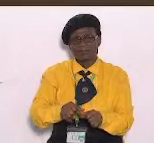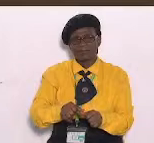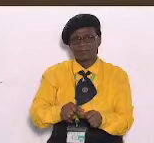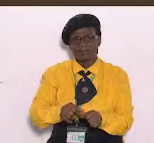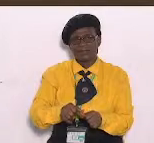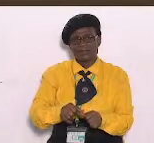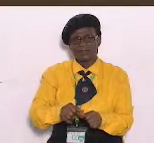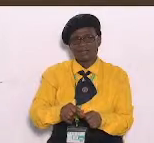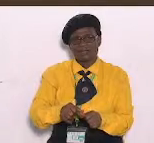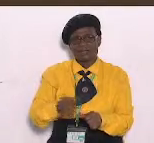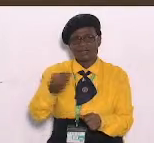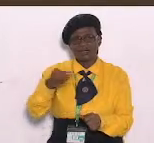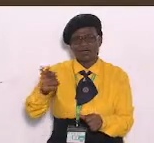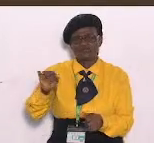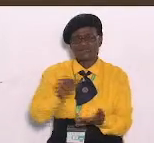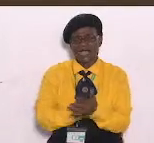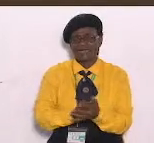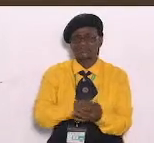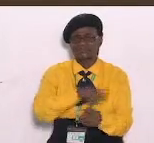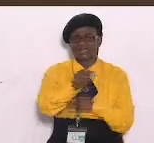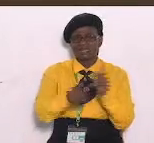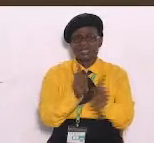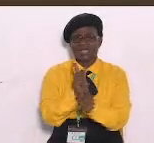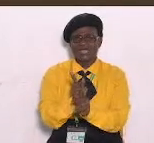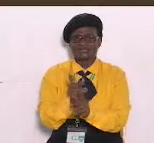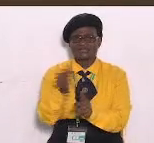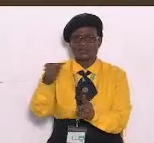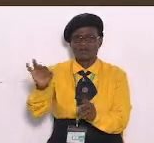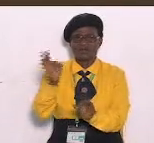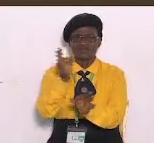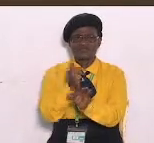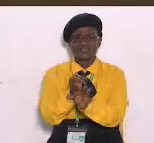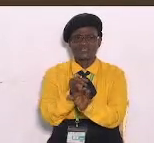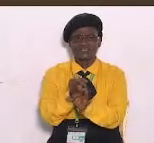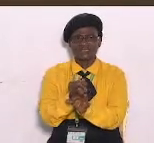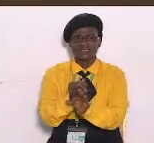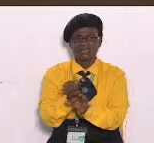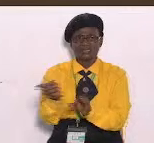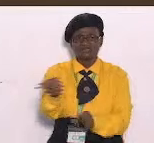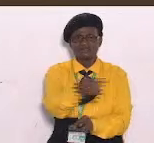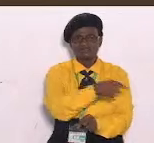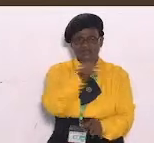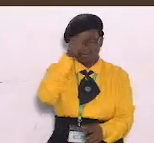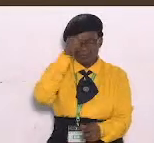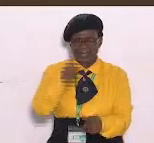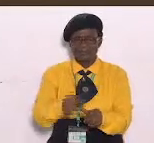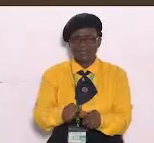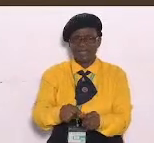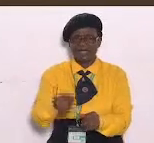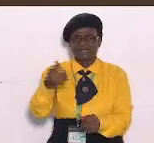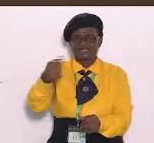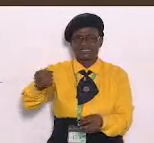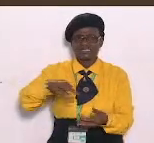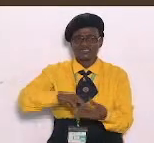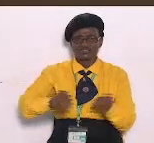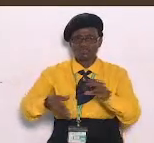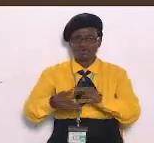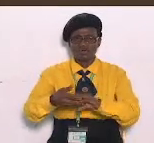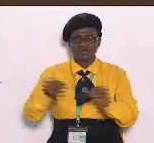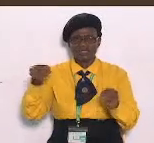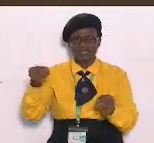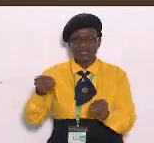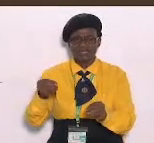rappeler de ce type de foi là de ce type de foi est-ce que vous vous souvenez de